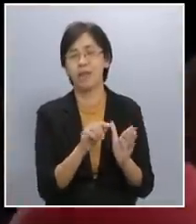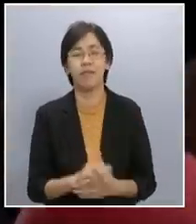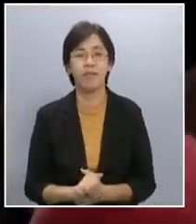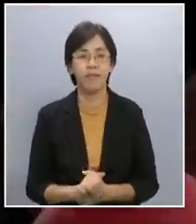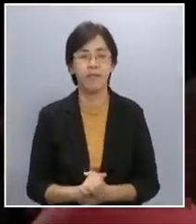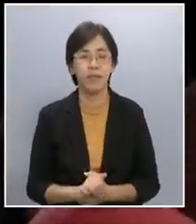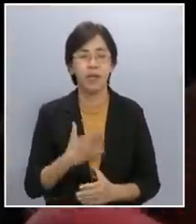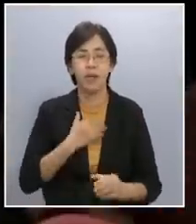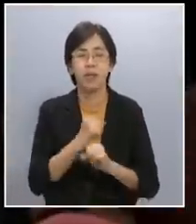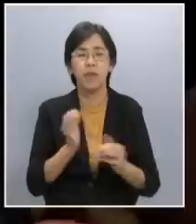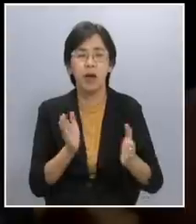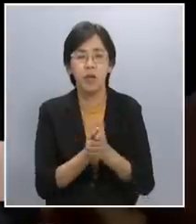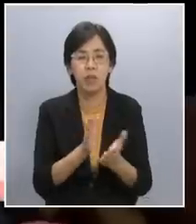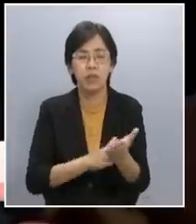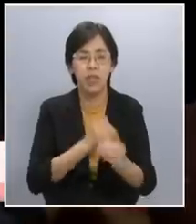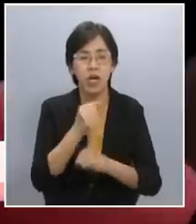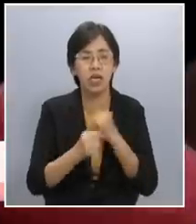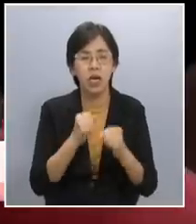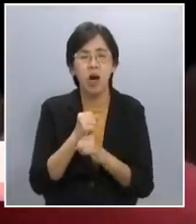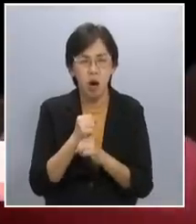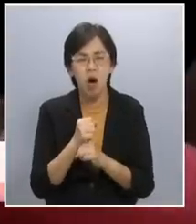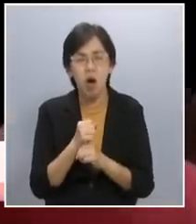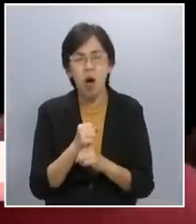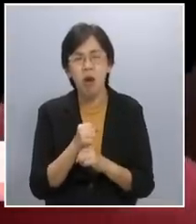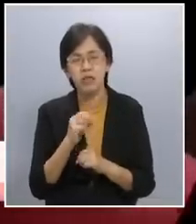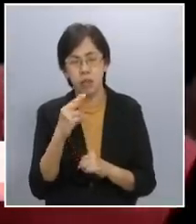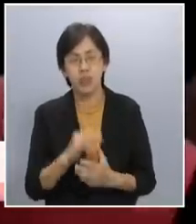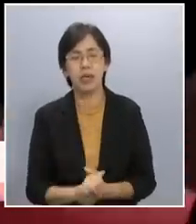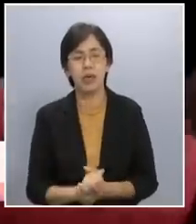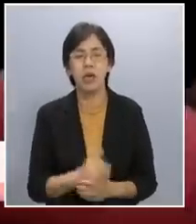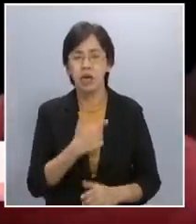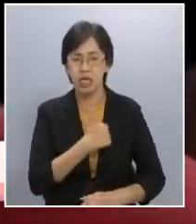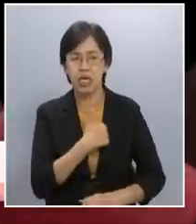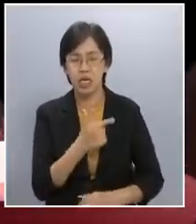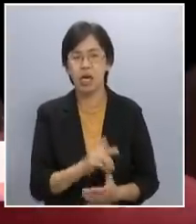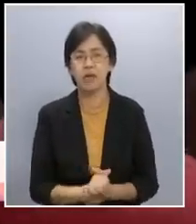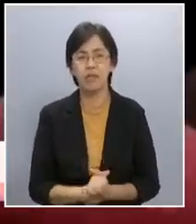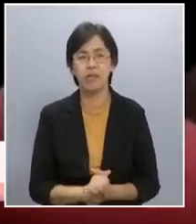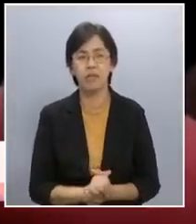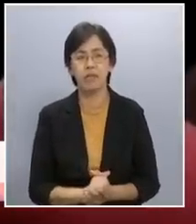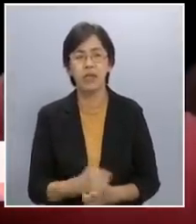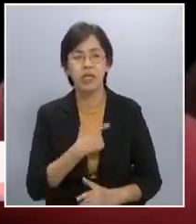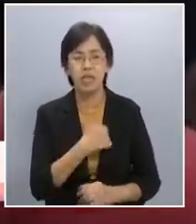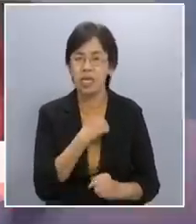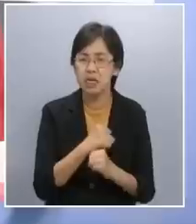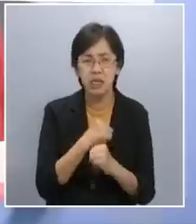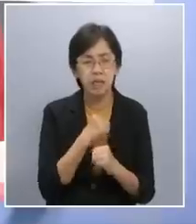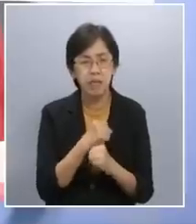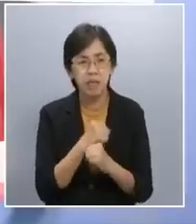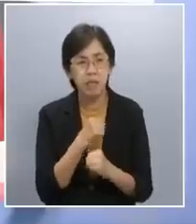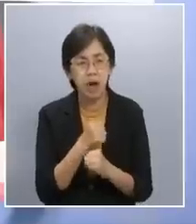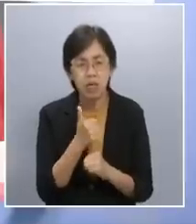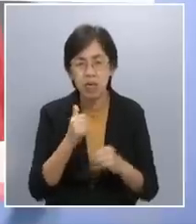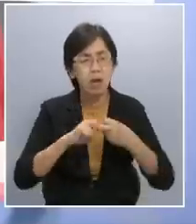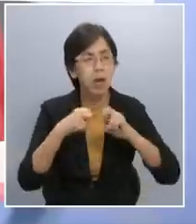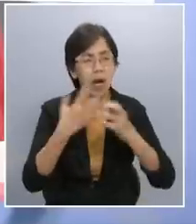มอยู่กับท่านประมาณ11-12ปีท่านเป็นคนใจดีนะเป็นคนใจดีมากเรื่องการงานท่านไม่มีปัญหา